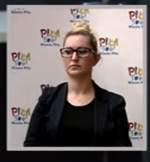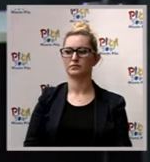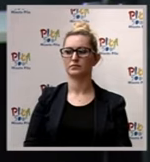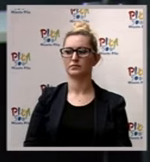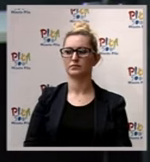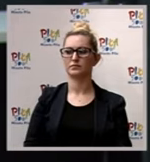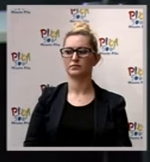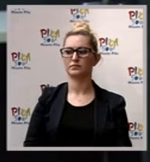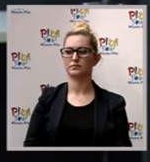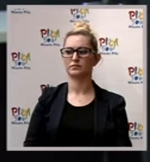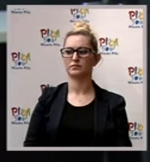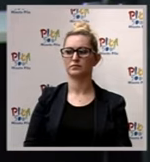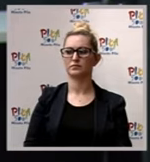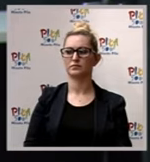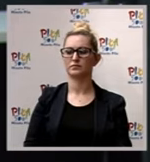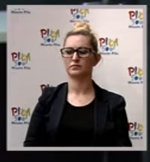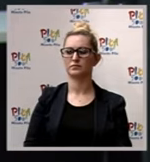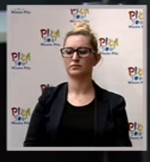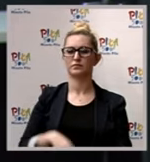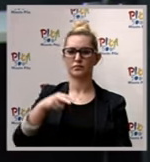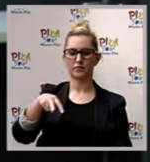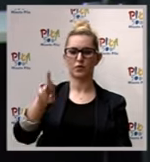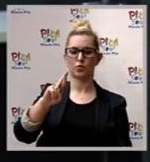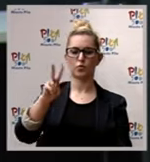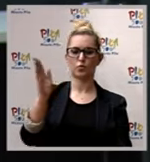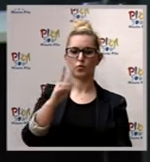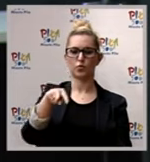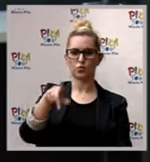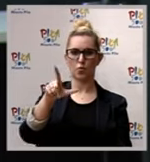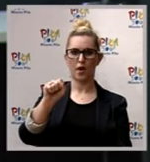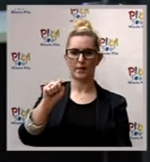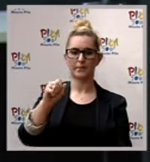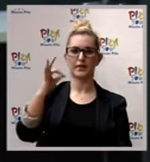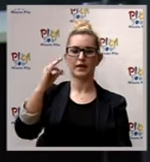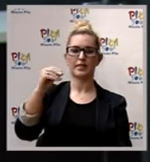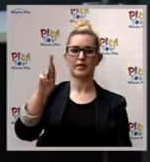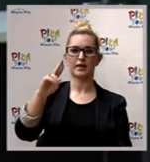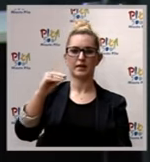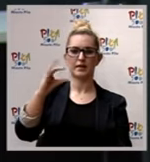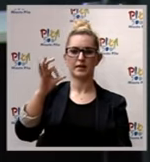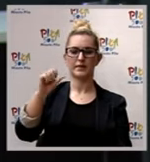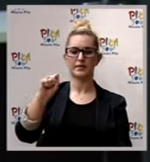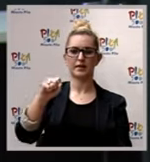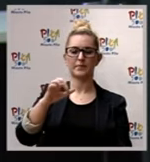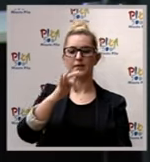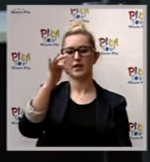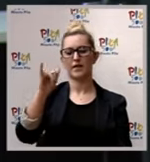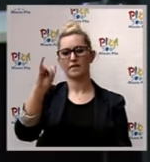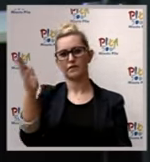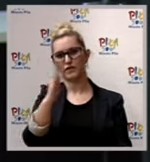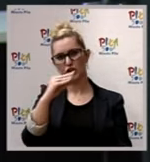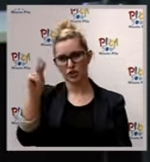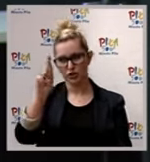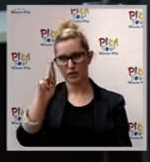ośrodek zamiejscowy w Pile. Urszula Teresa Fischer. Komisja skrutacyjna stwierdza, że kandydatka